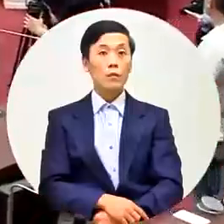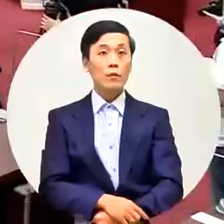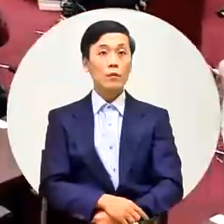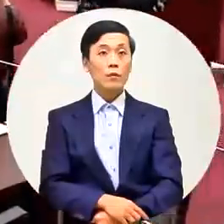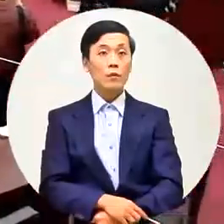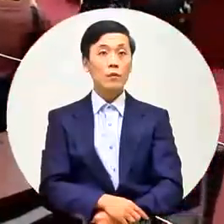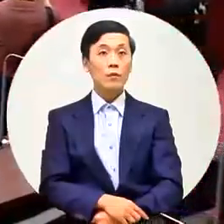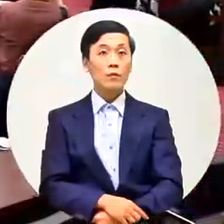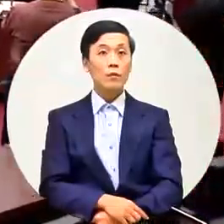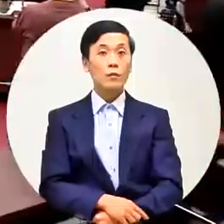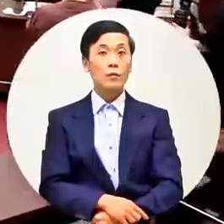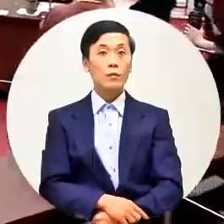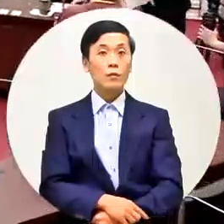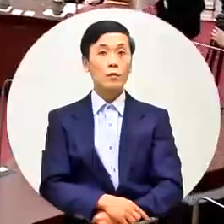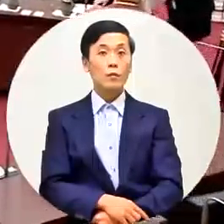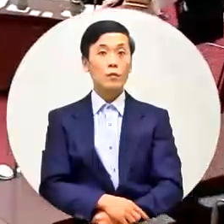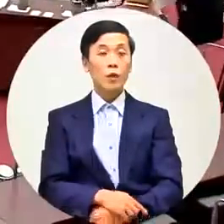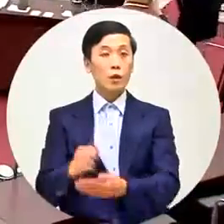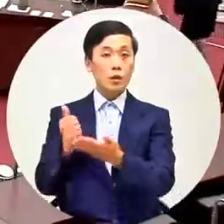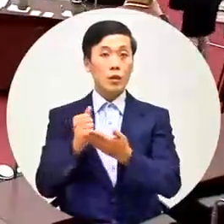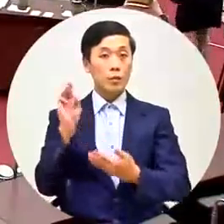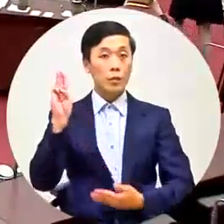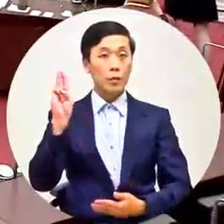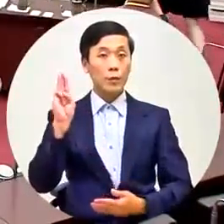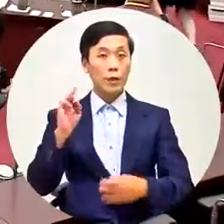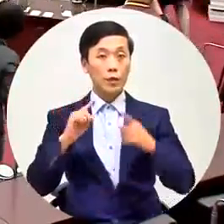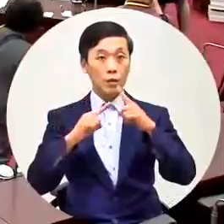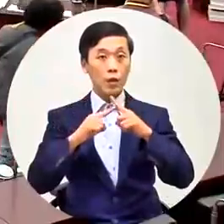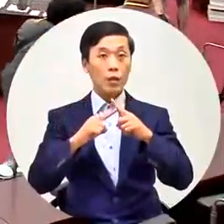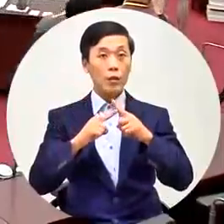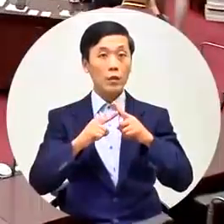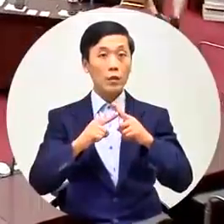我们请我们的宣誓人要在誓词上签名。